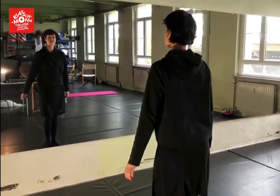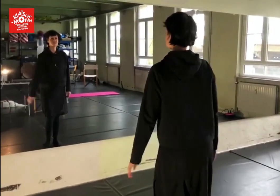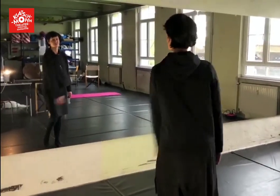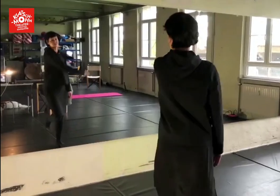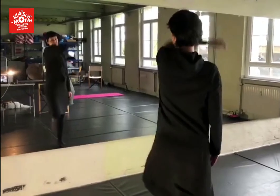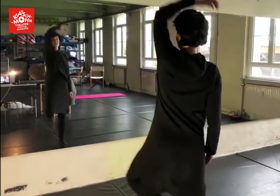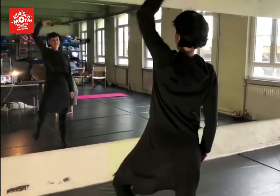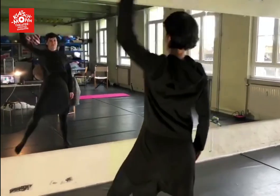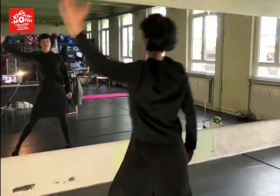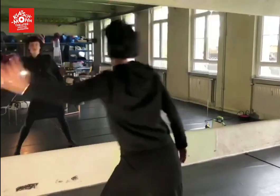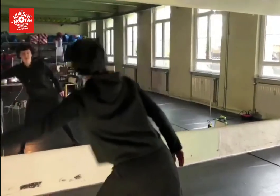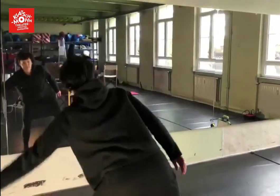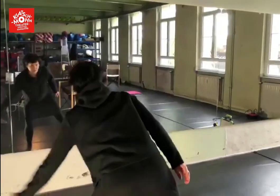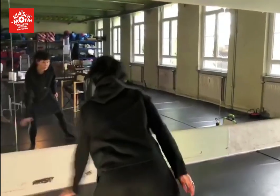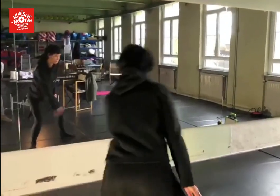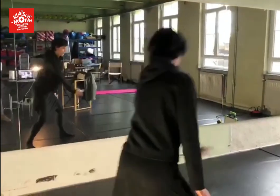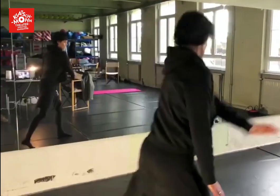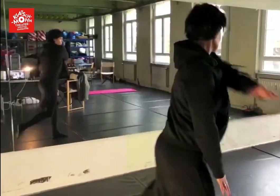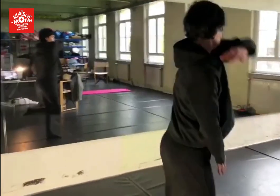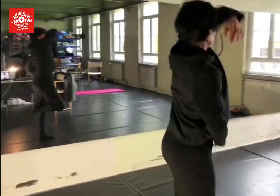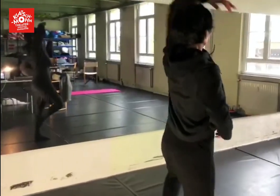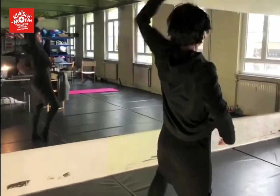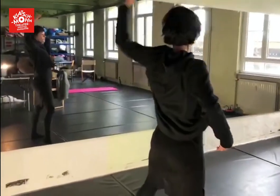Und jetzt.